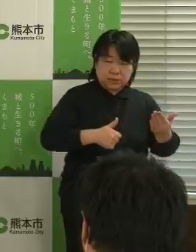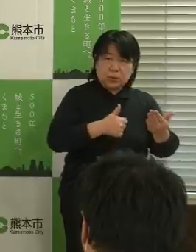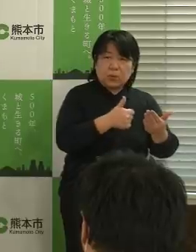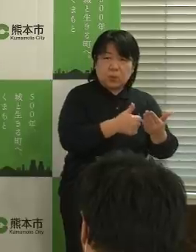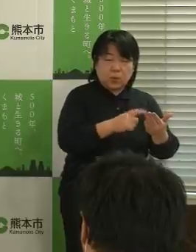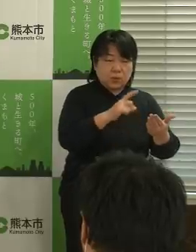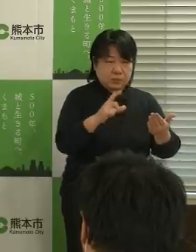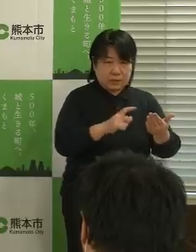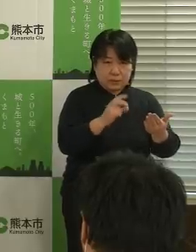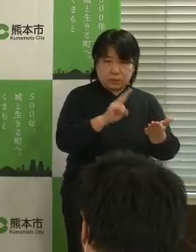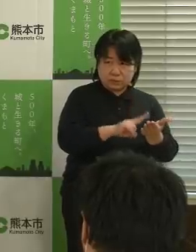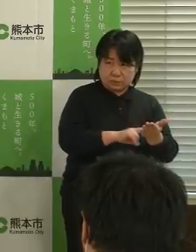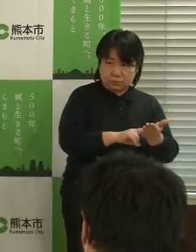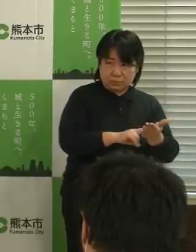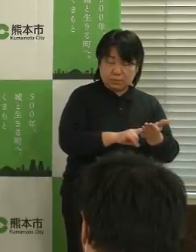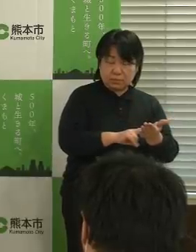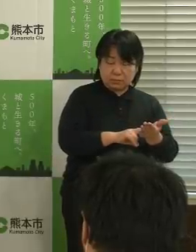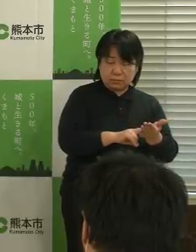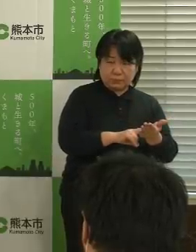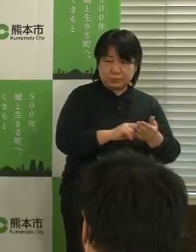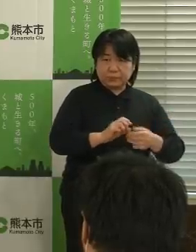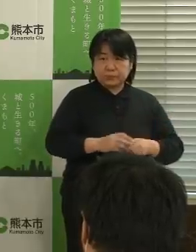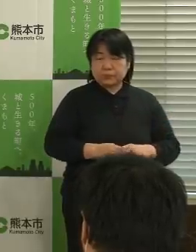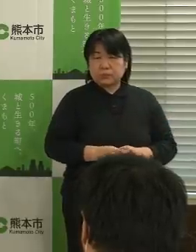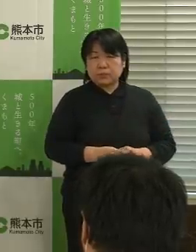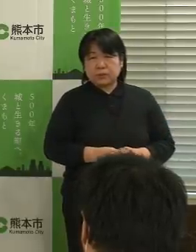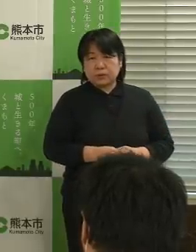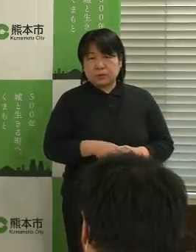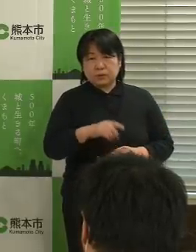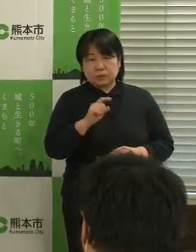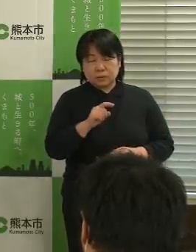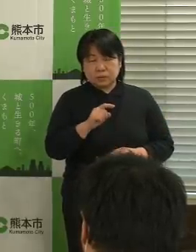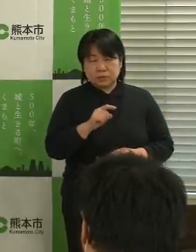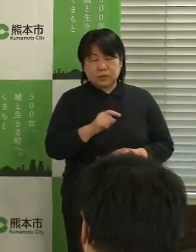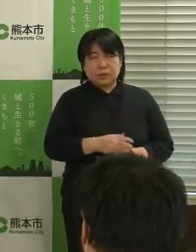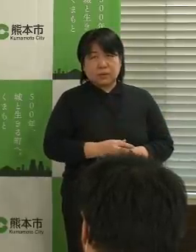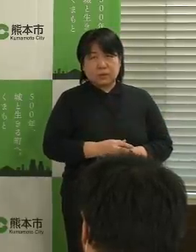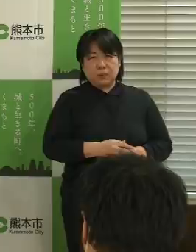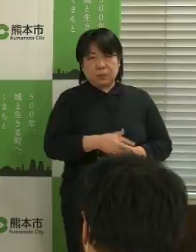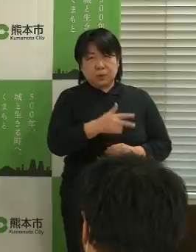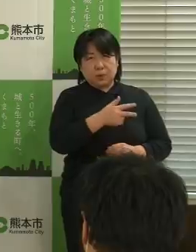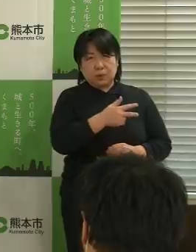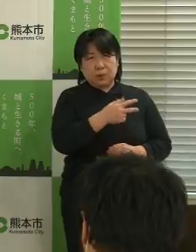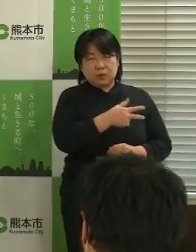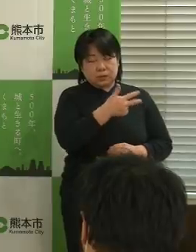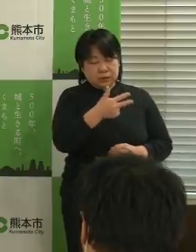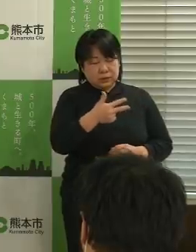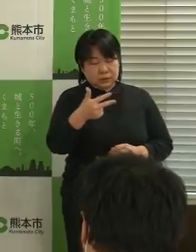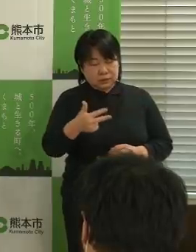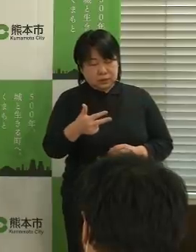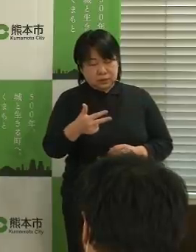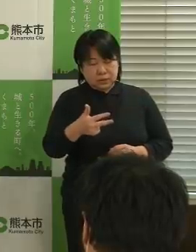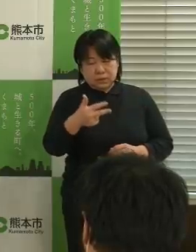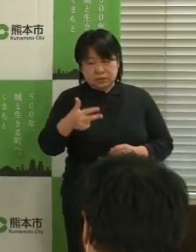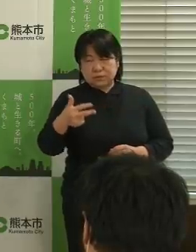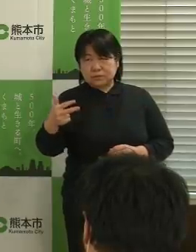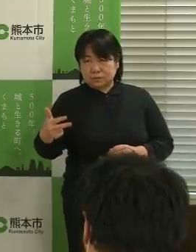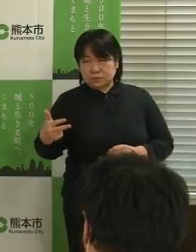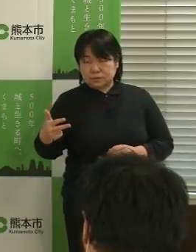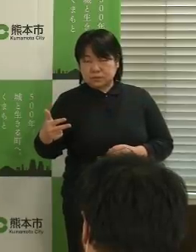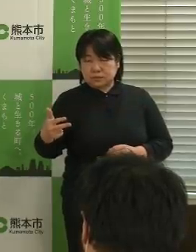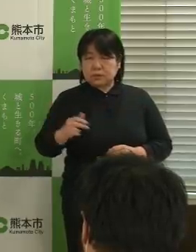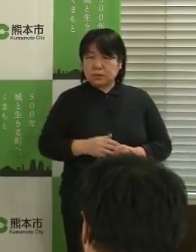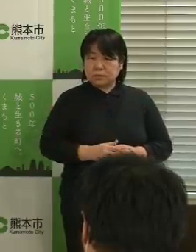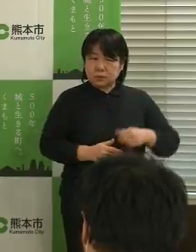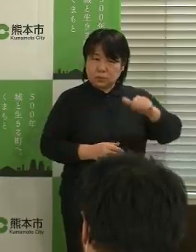あ、設定をしながらやっております。でそうなりますと、まあ、大体こう2週間ごとということでありますけれども、